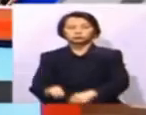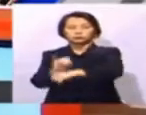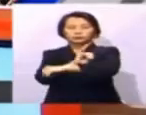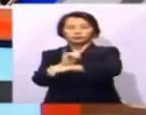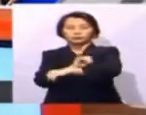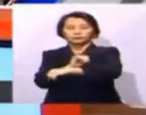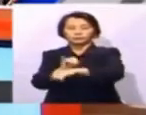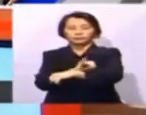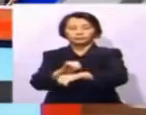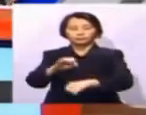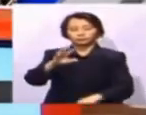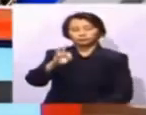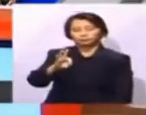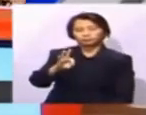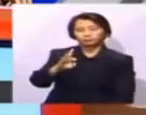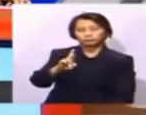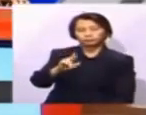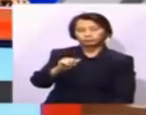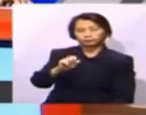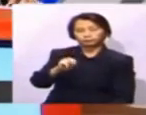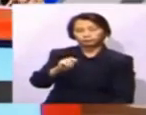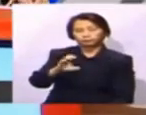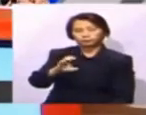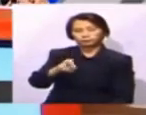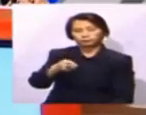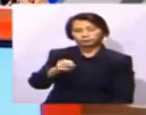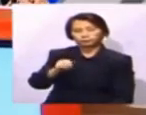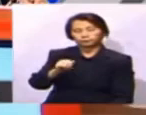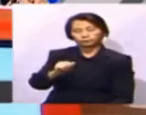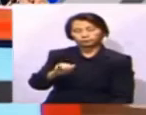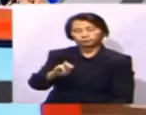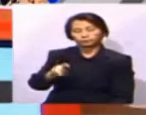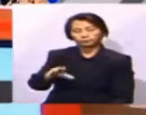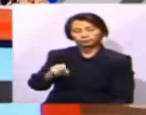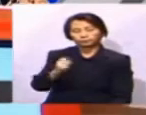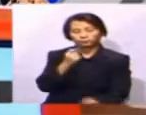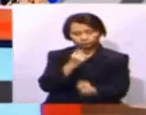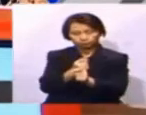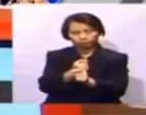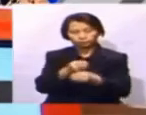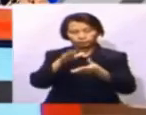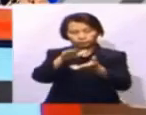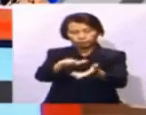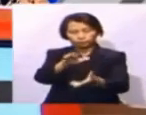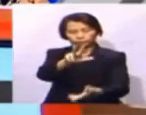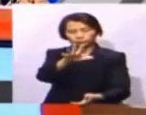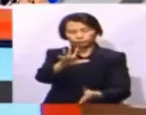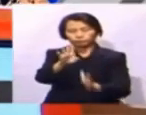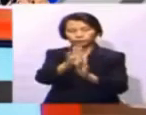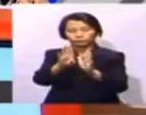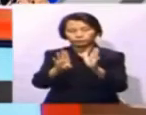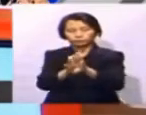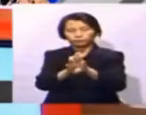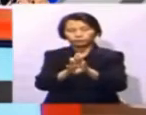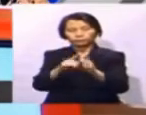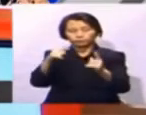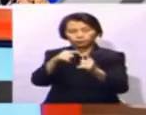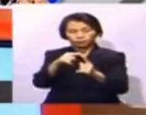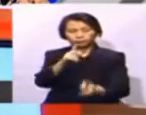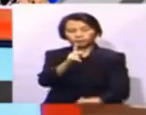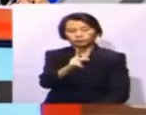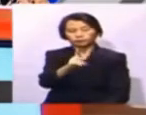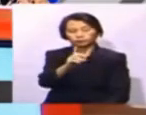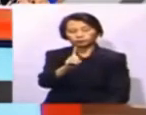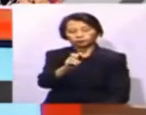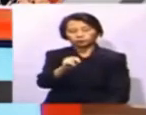Industri franchise di Malaysia berada pada landasan yang tepat untuk menyumbang 35 bilion ringgit kepada keluaran dalam negara kawasan